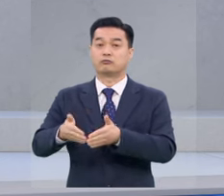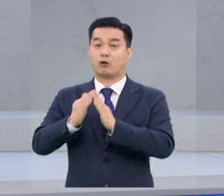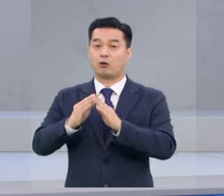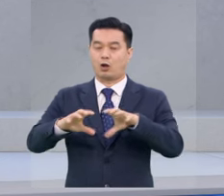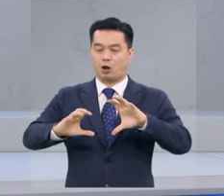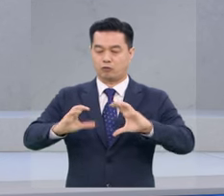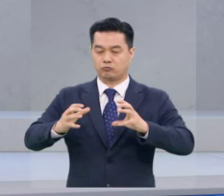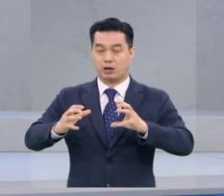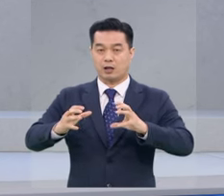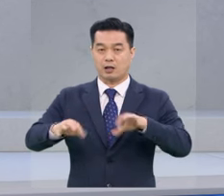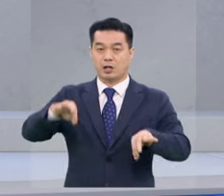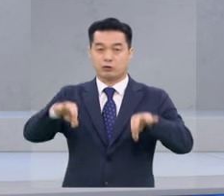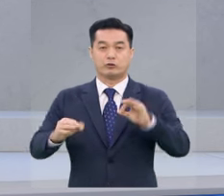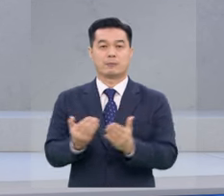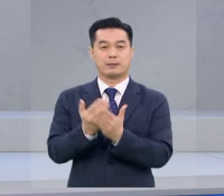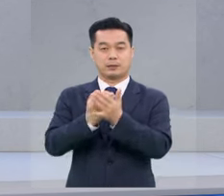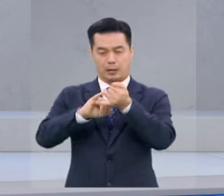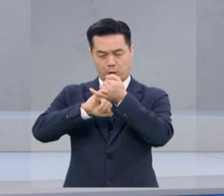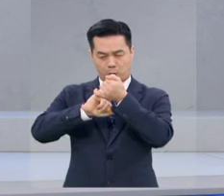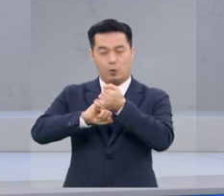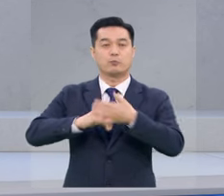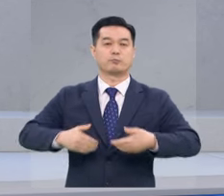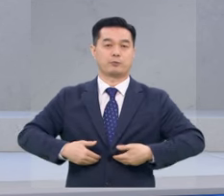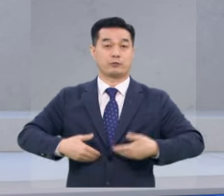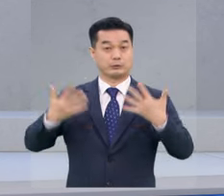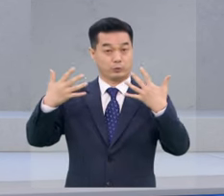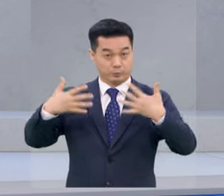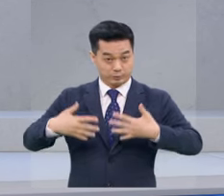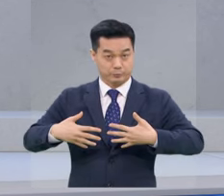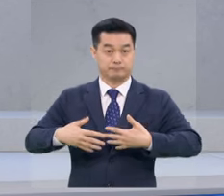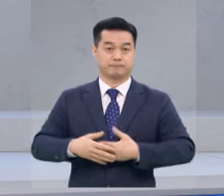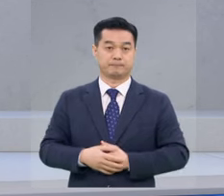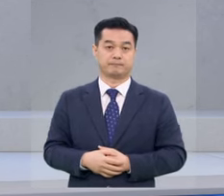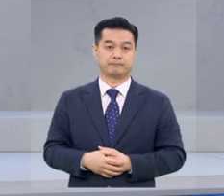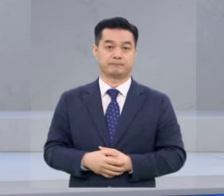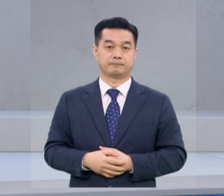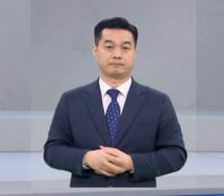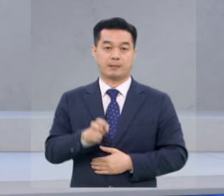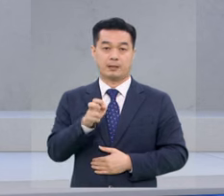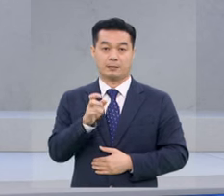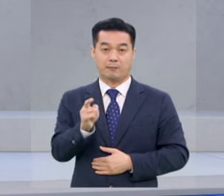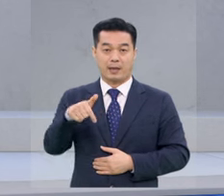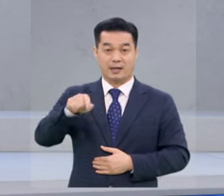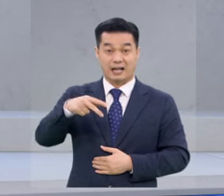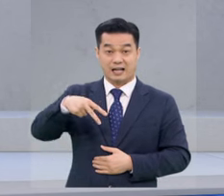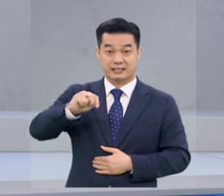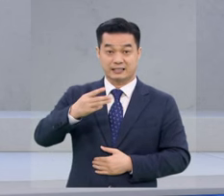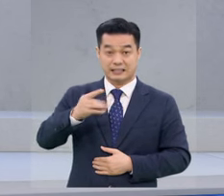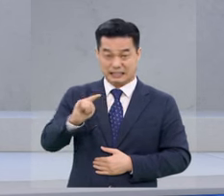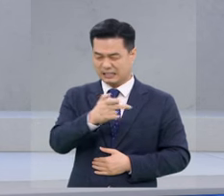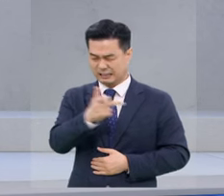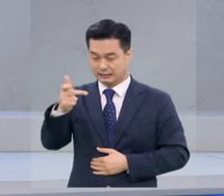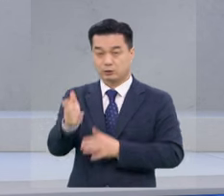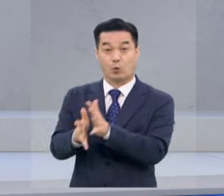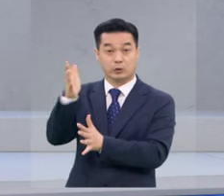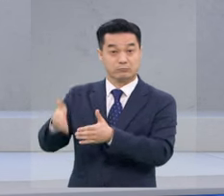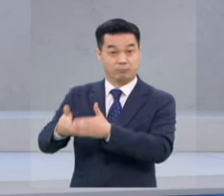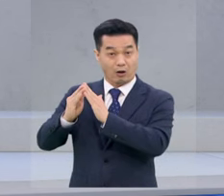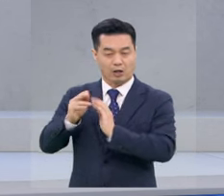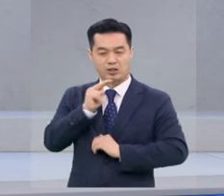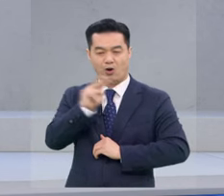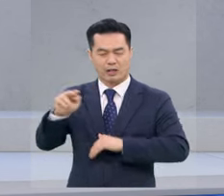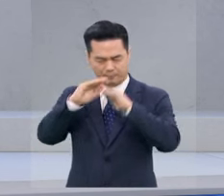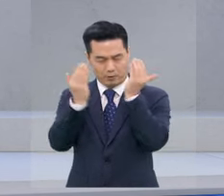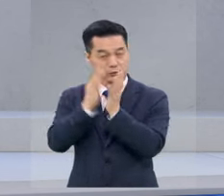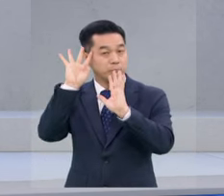발전에 반드시 필요한 일입니다 메가시티는 여야 모두가 중요하게 생각하는 공약입니다